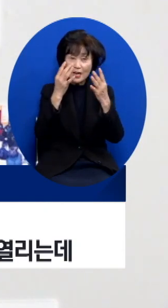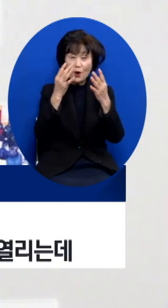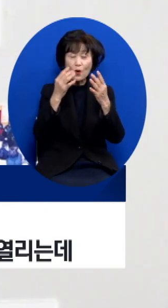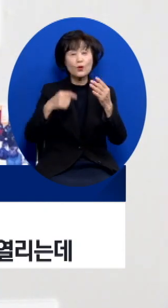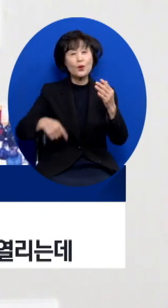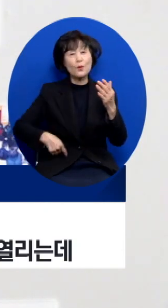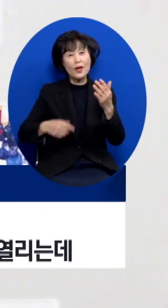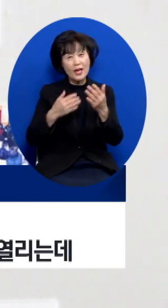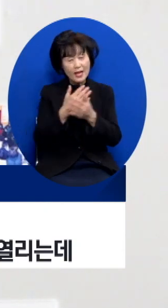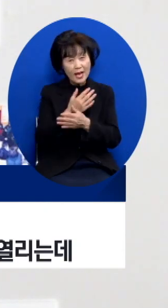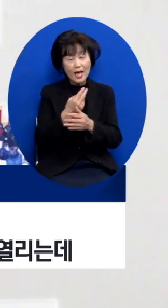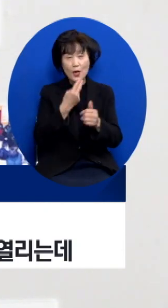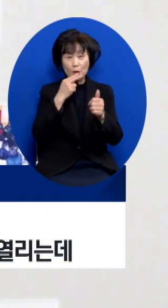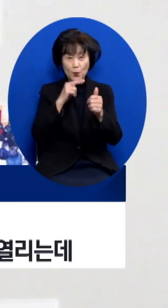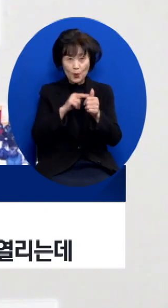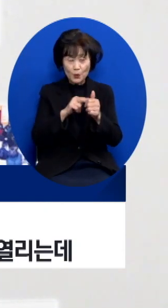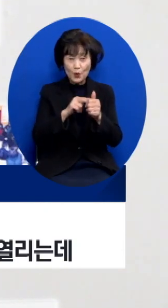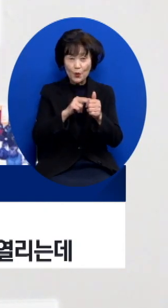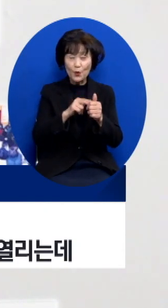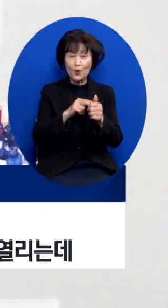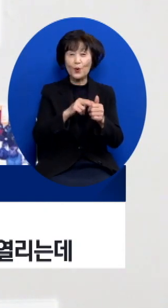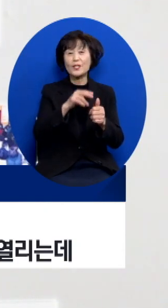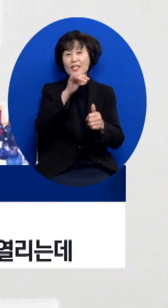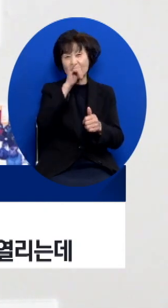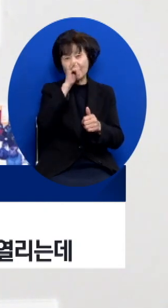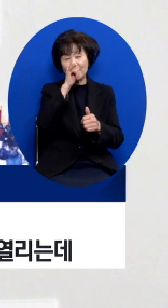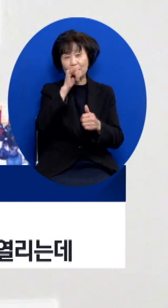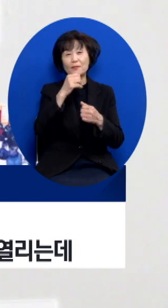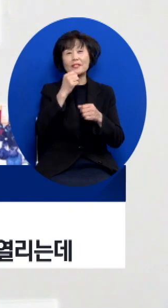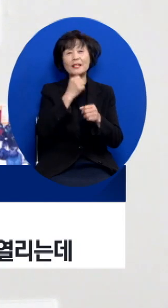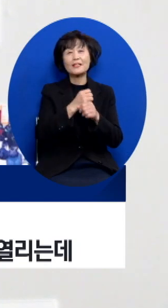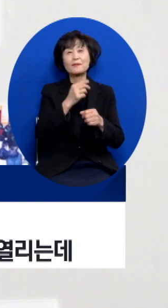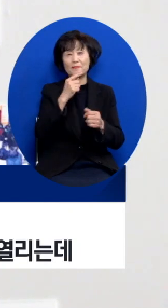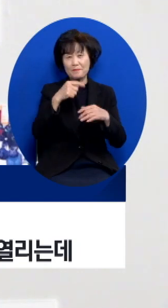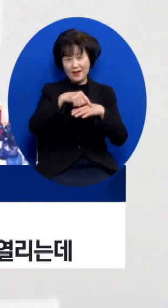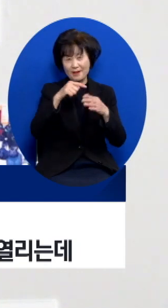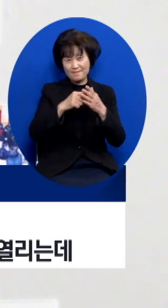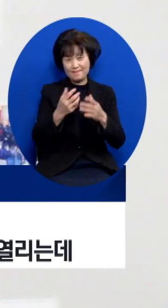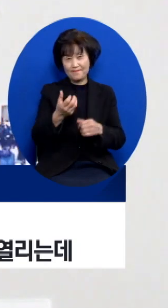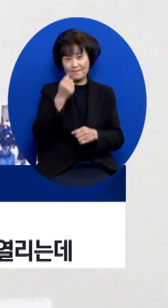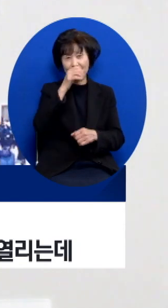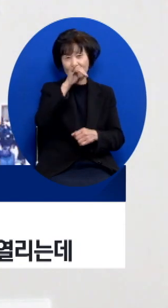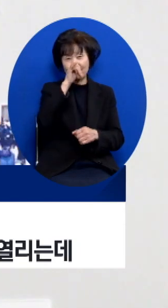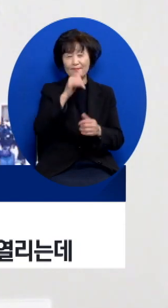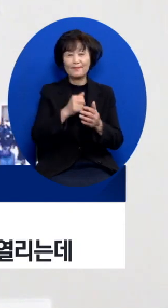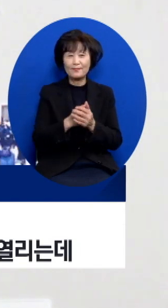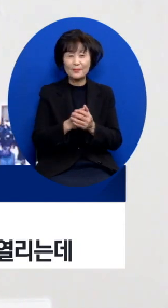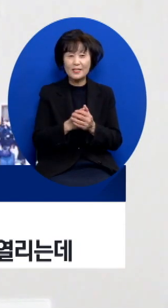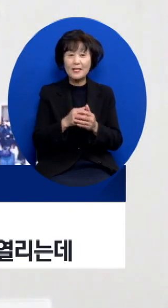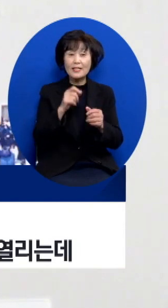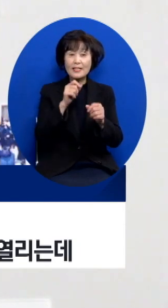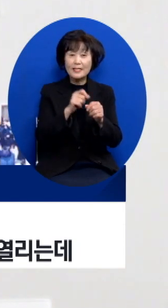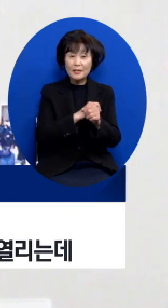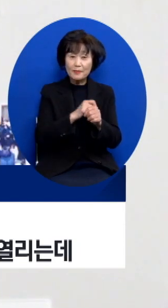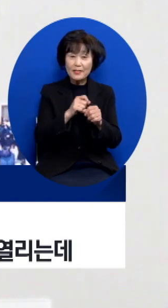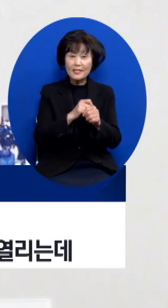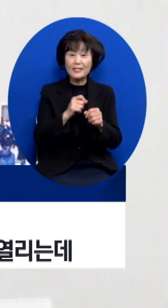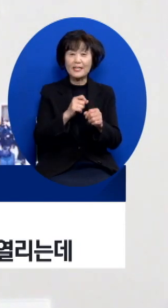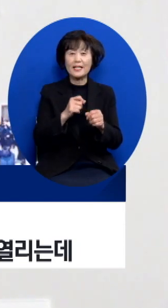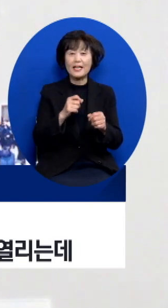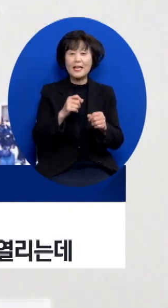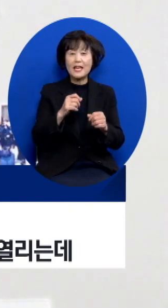각성과 도전이 꼭 일어났으면 하는 이런 마음을 갖고 있습니다 별이